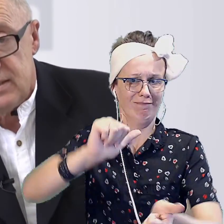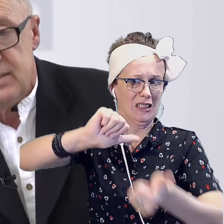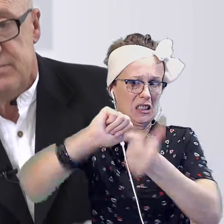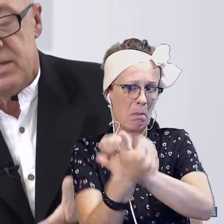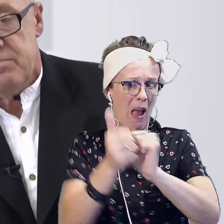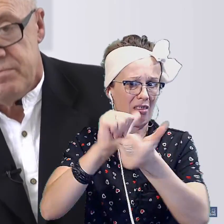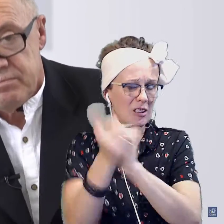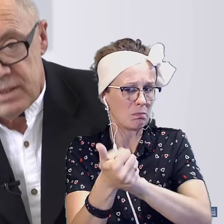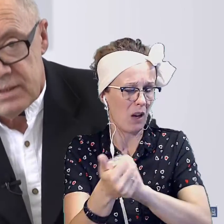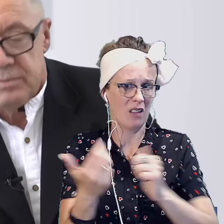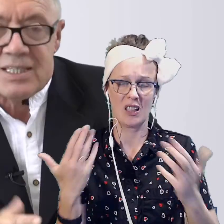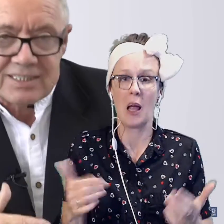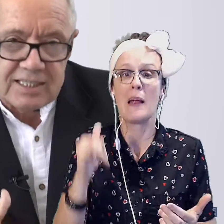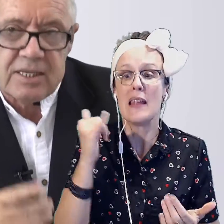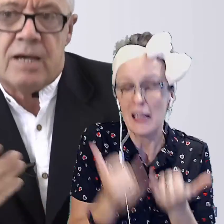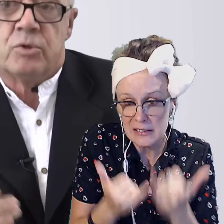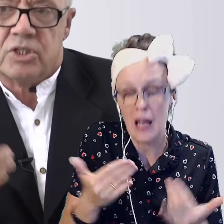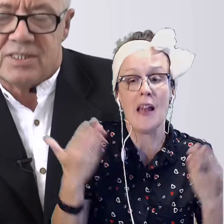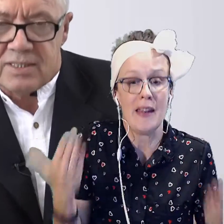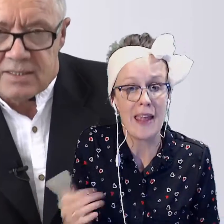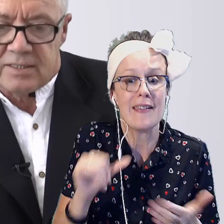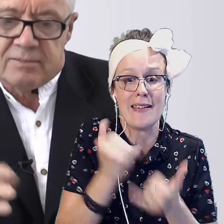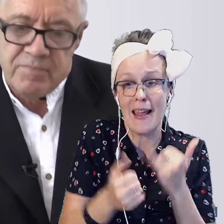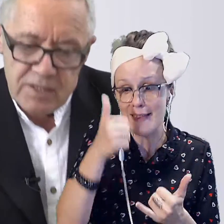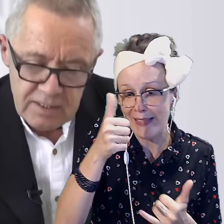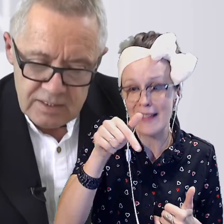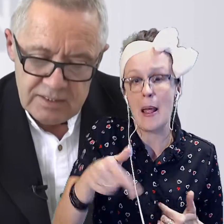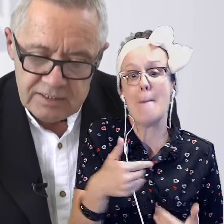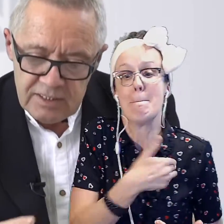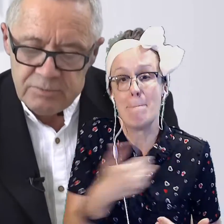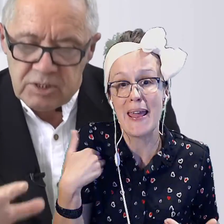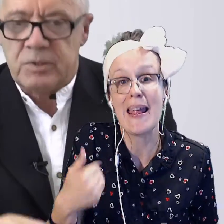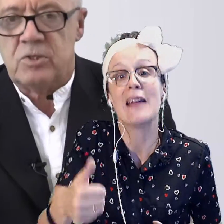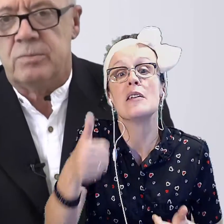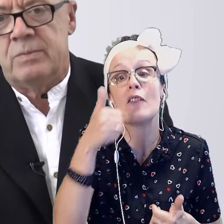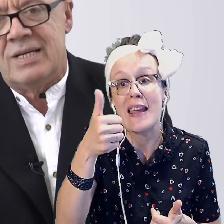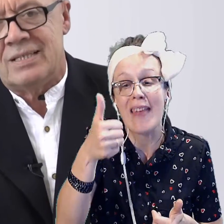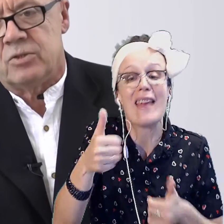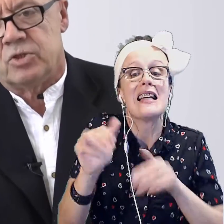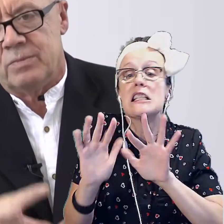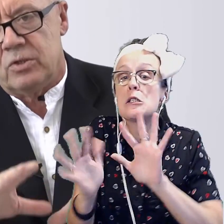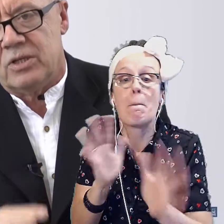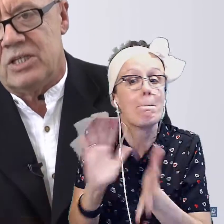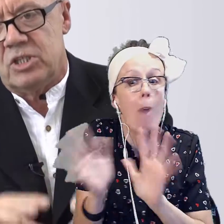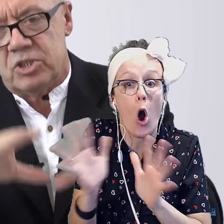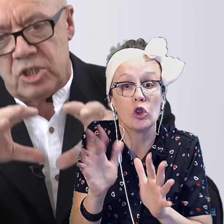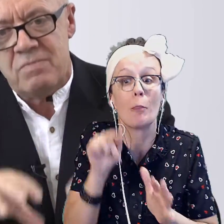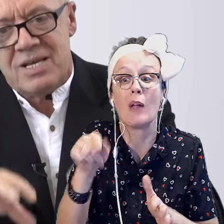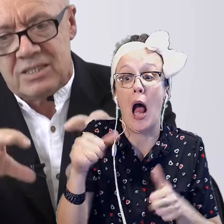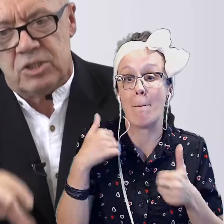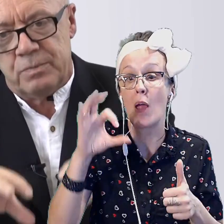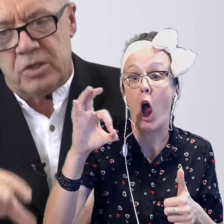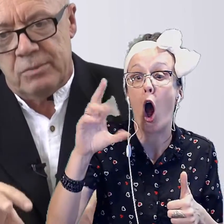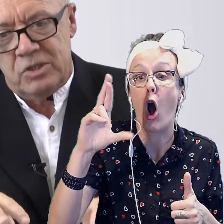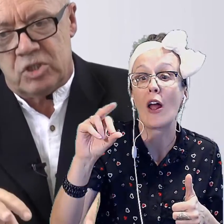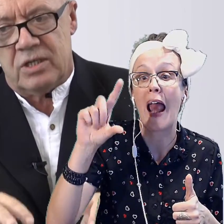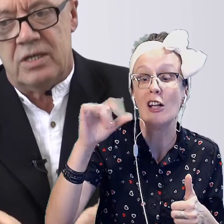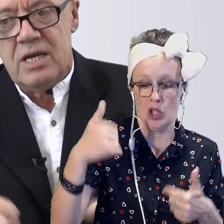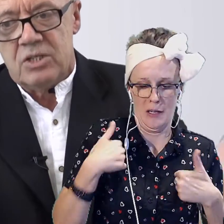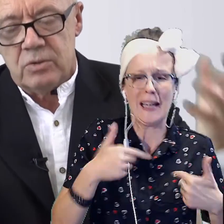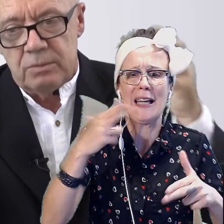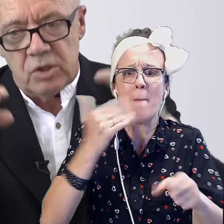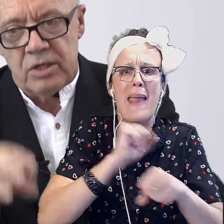jedynym my niestety a może niestety jedynym sposobem na to żeby określić kim jesteś